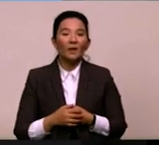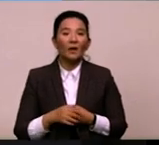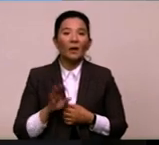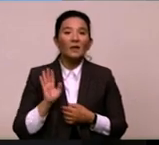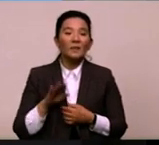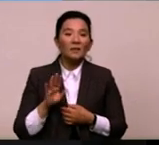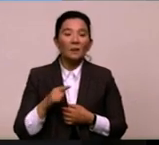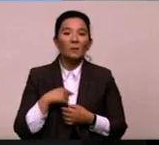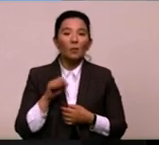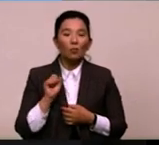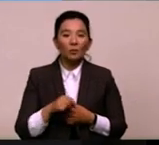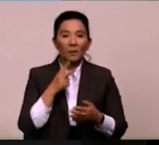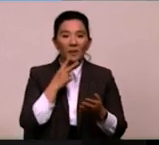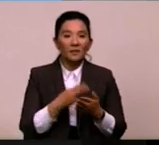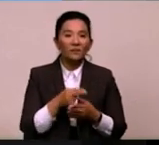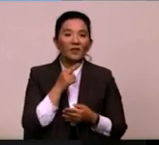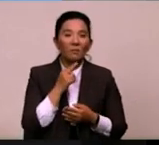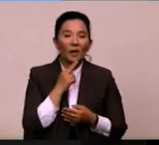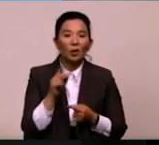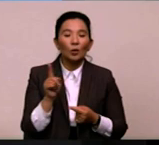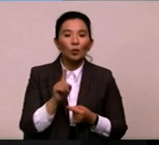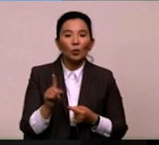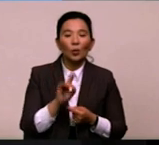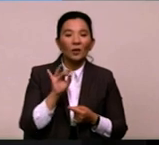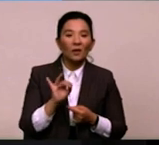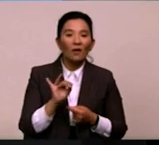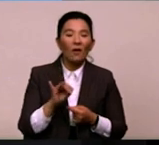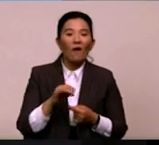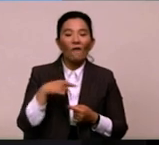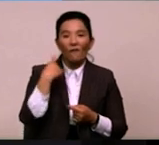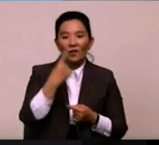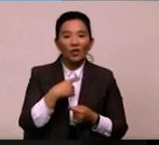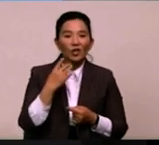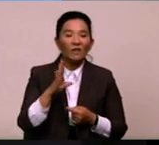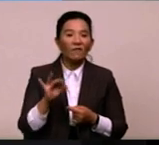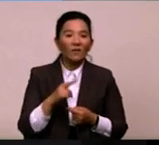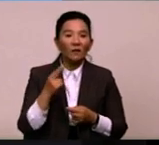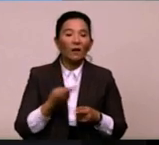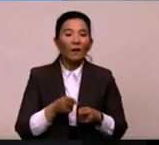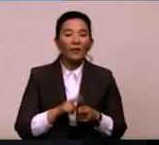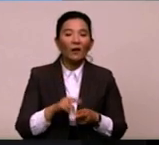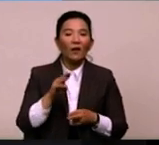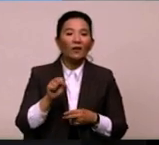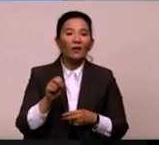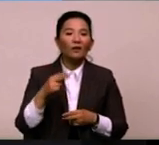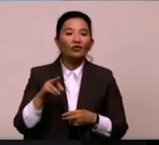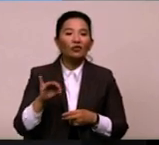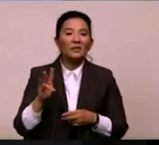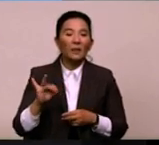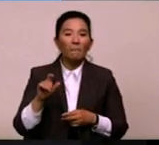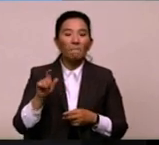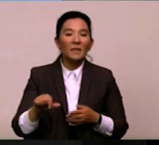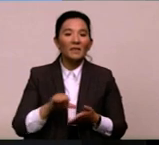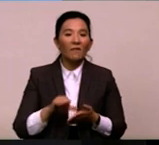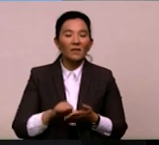Затем мы можем обратить внимание, что и внешний вид таджикских представителей